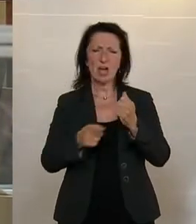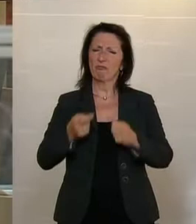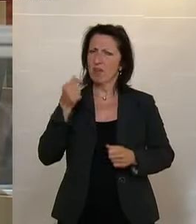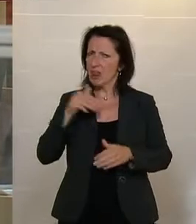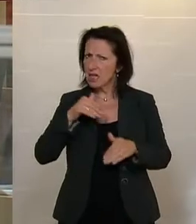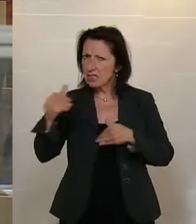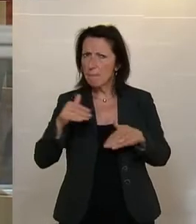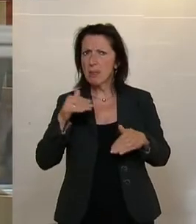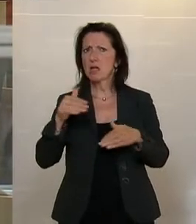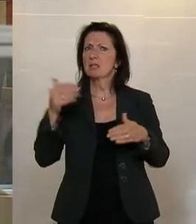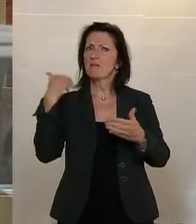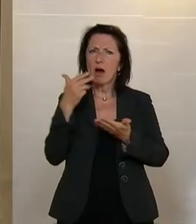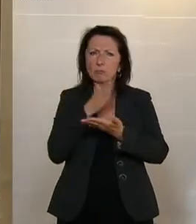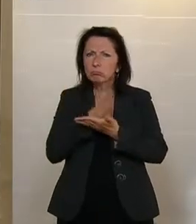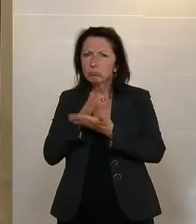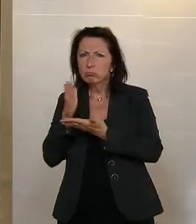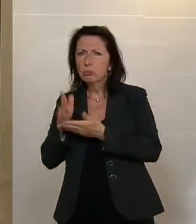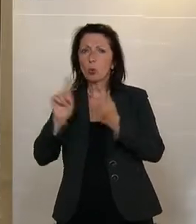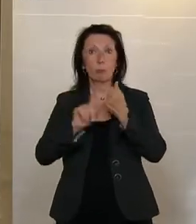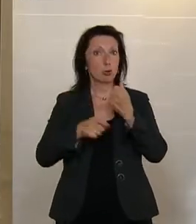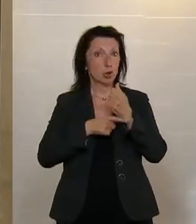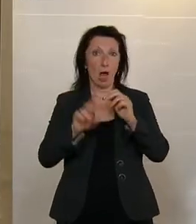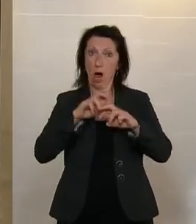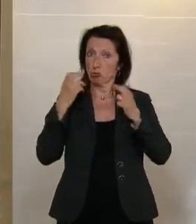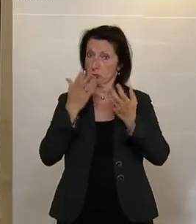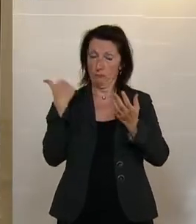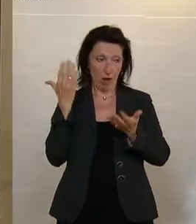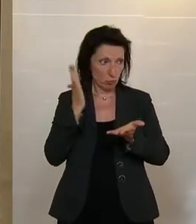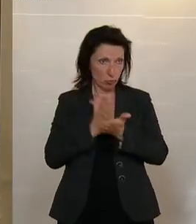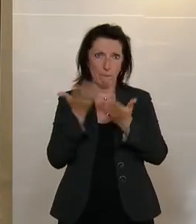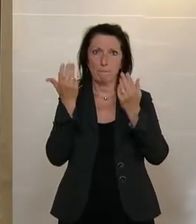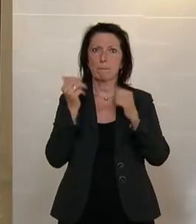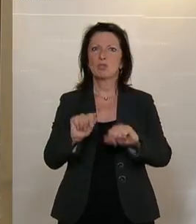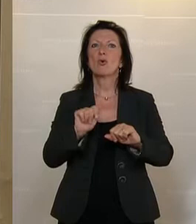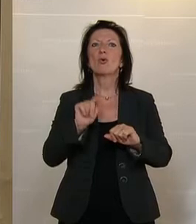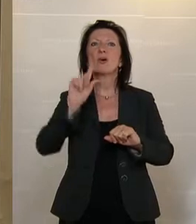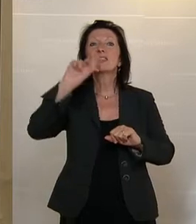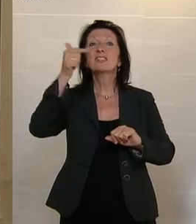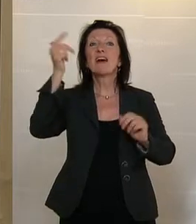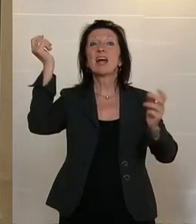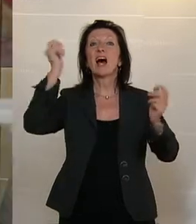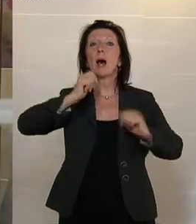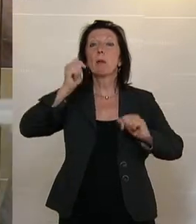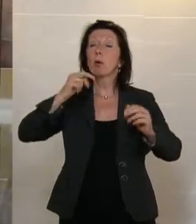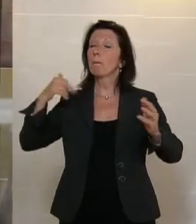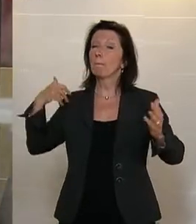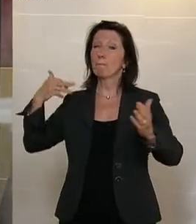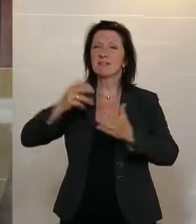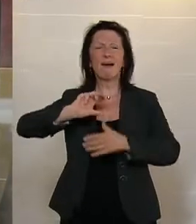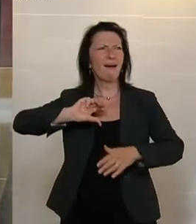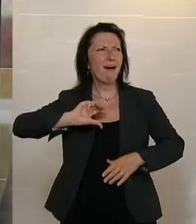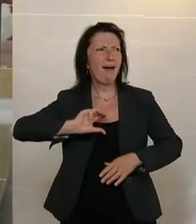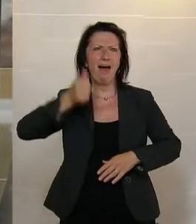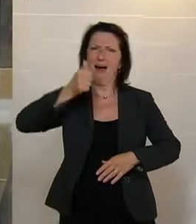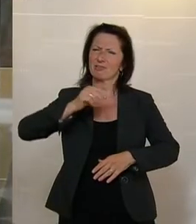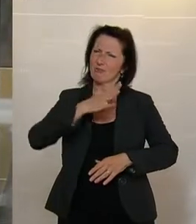Finanzminister aufgestellt wurde und im Budgetausschuss auch beschlossen wurde, das höchste in der Zweiten Republik ist. Und wissen